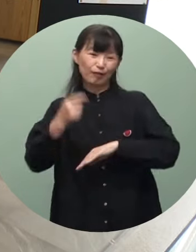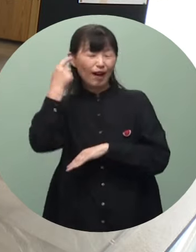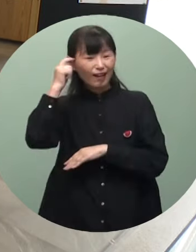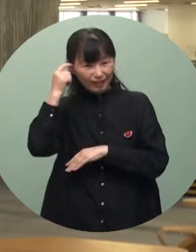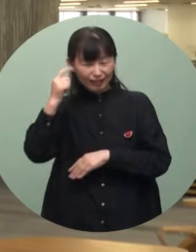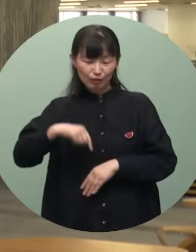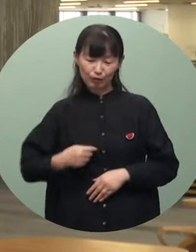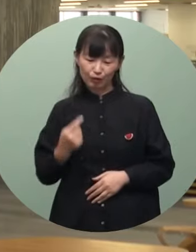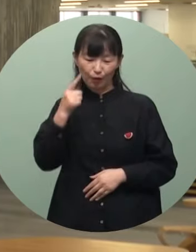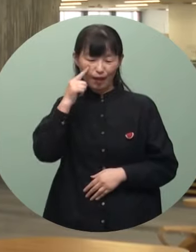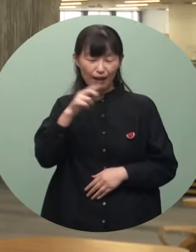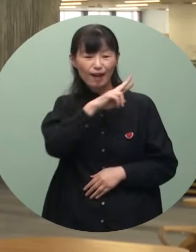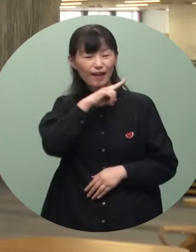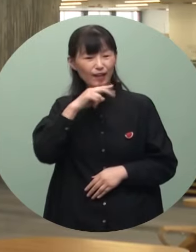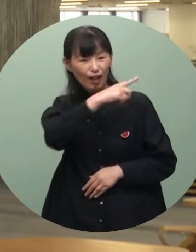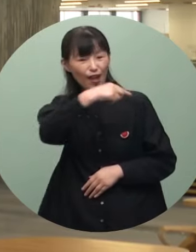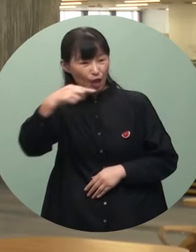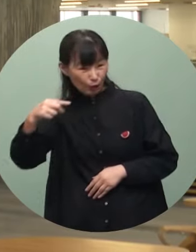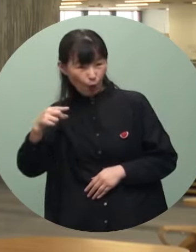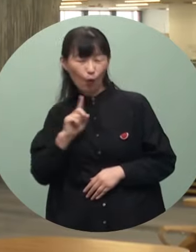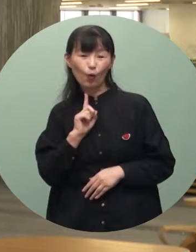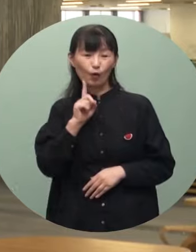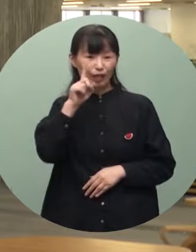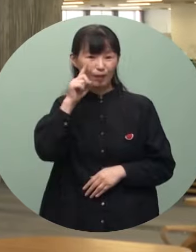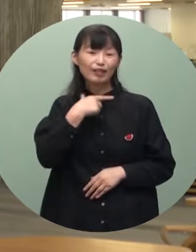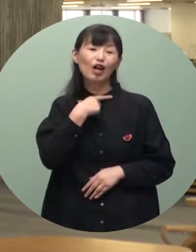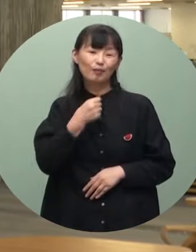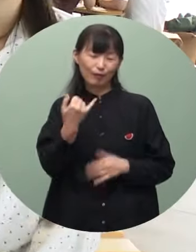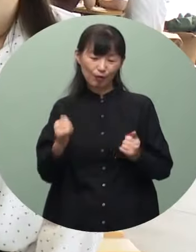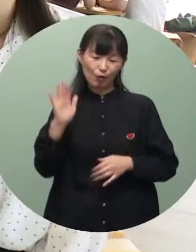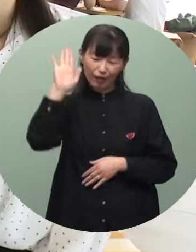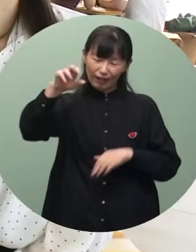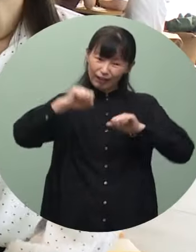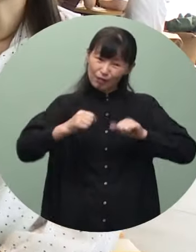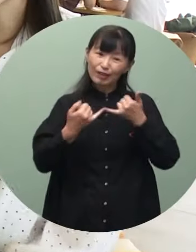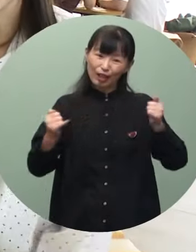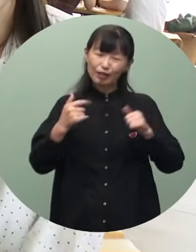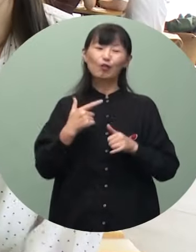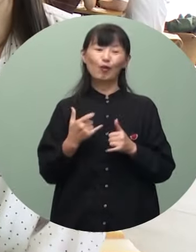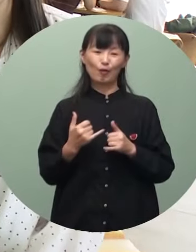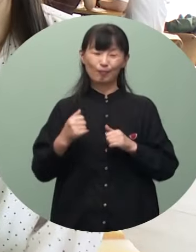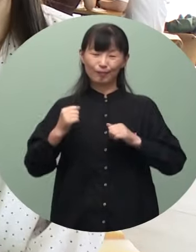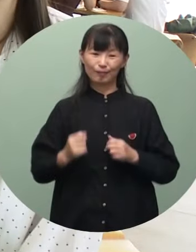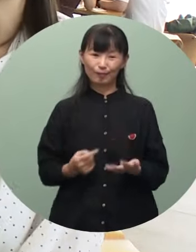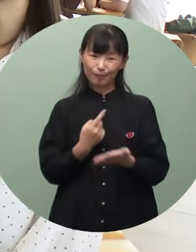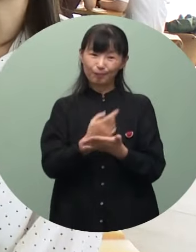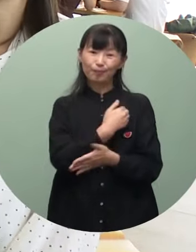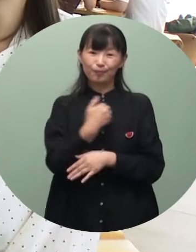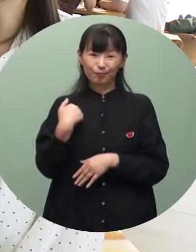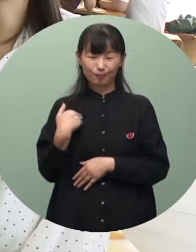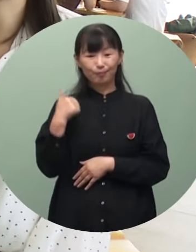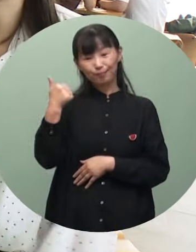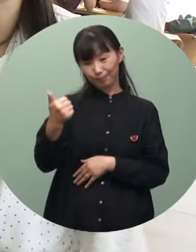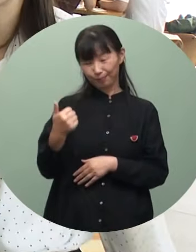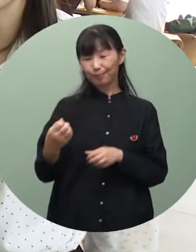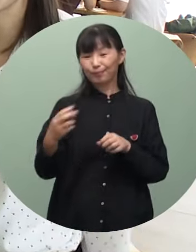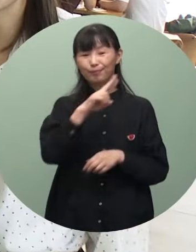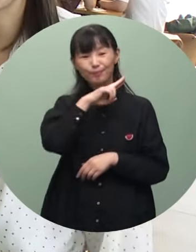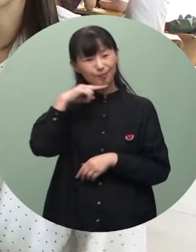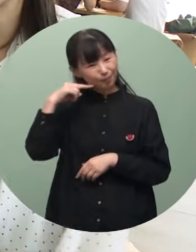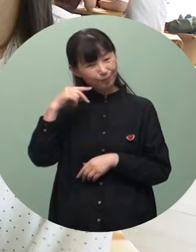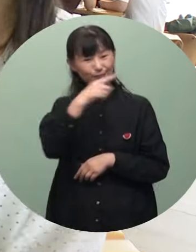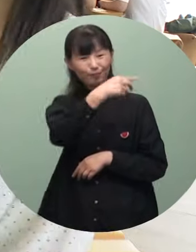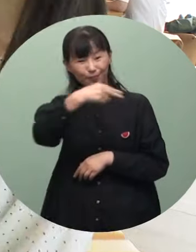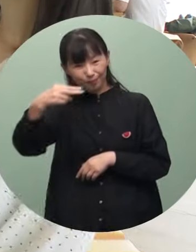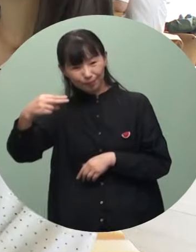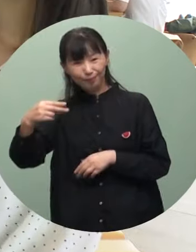い方も、これから頑張りたい方もみんなが参加できます。 ではアルノさんと一緒に英語で会話してみたいと